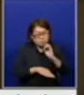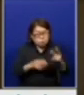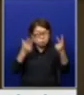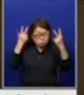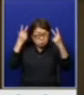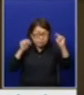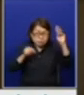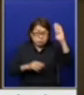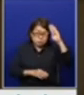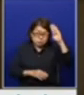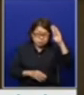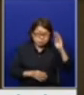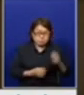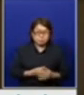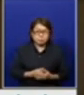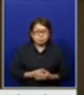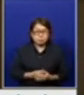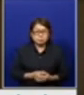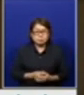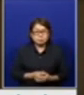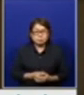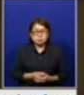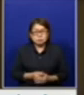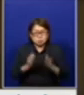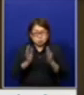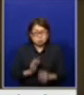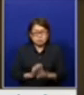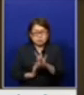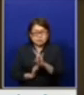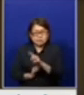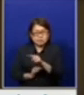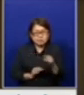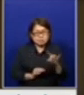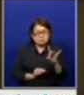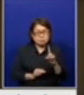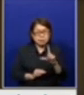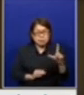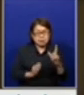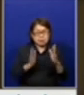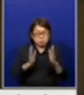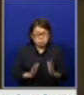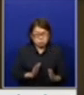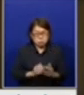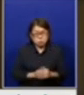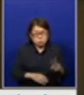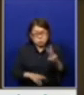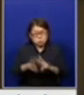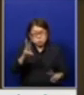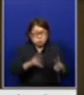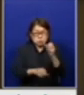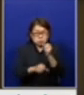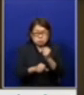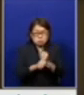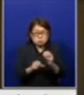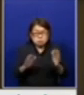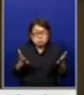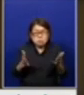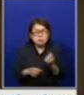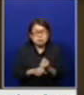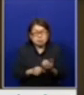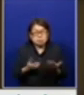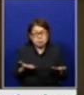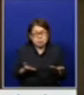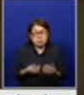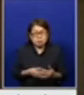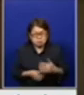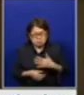7-8 ล้านคนท่านจะให้เขาไปอยู่อย่างไรผมมั่นใจว่าวันนี้ไม่มีงานทำแน่ท่าน